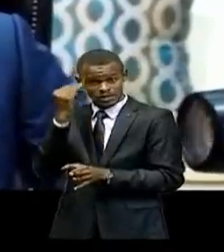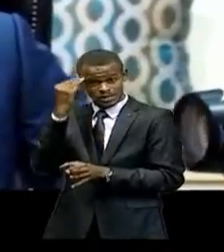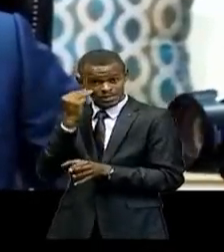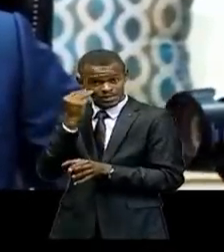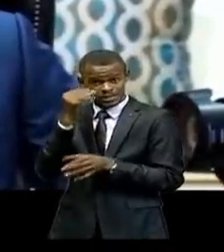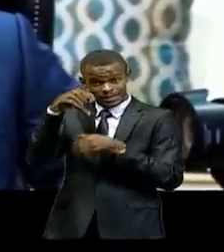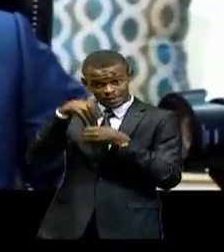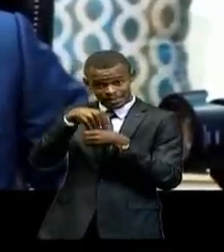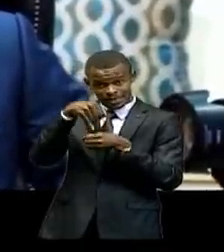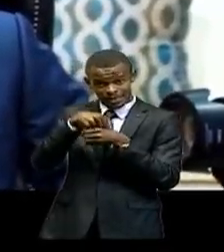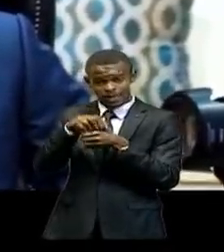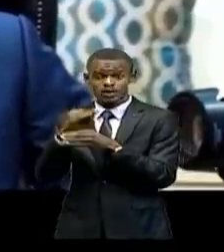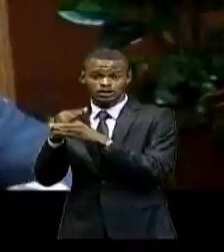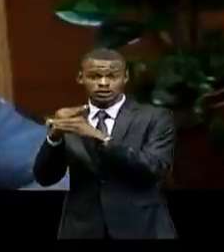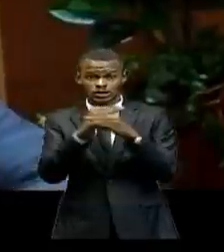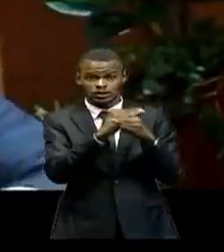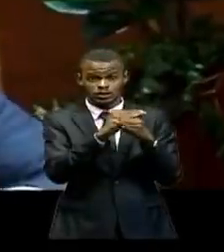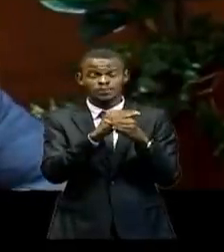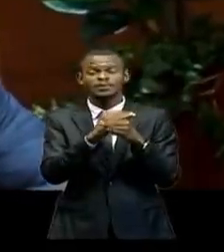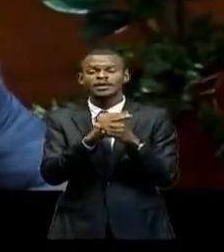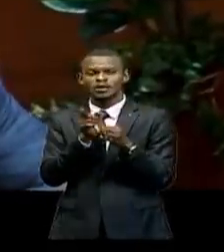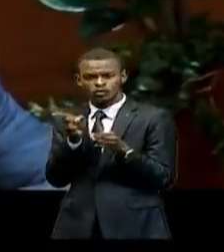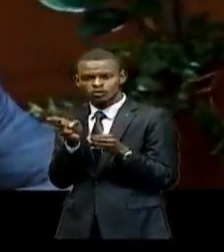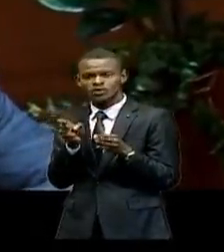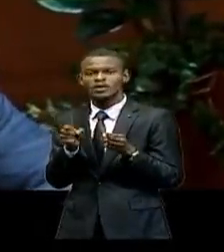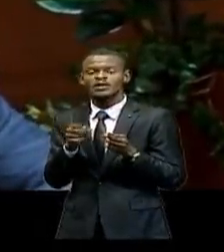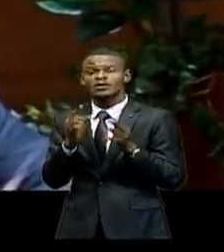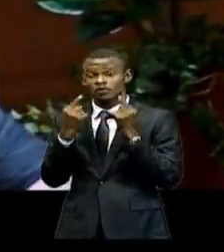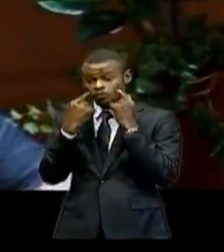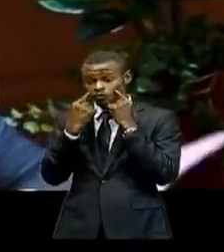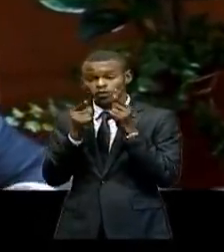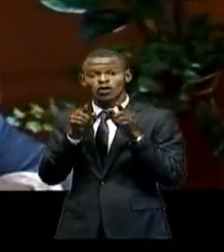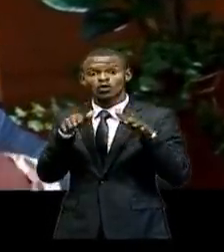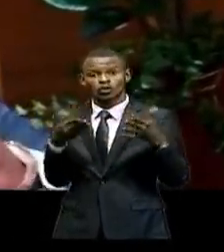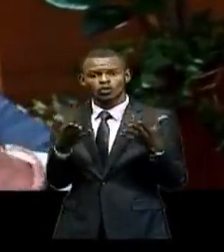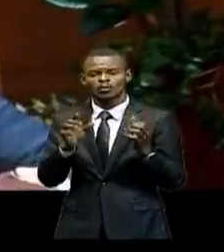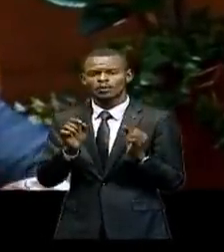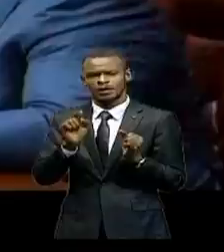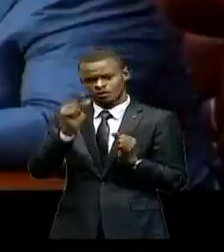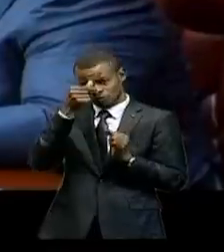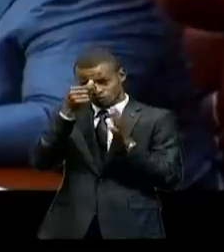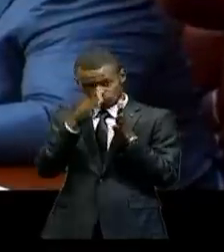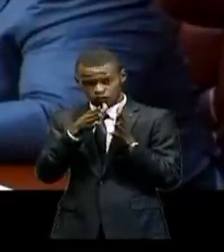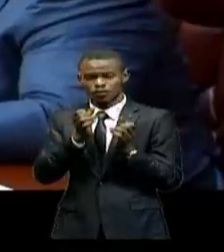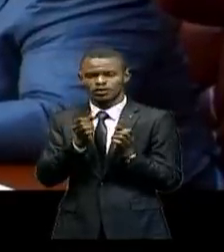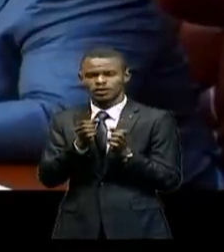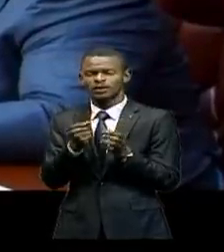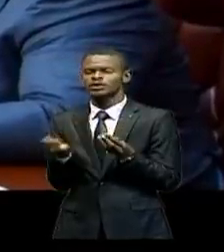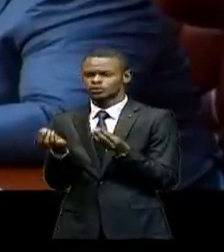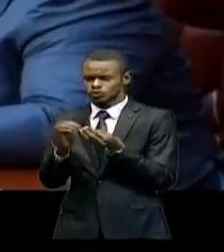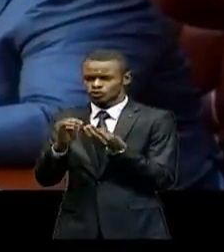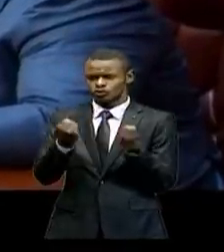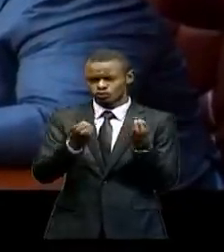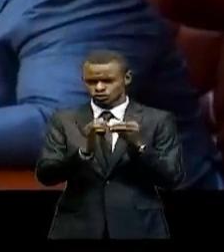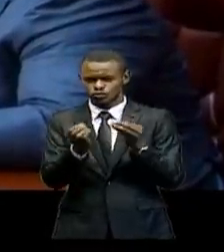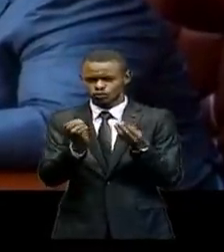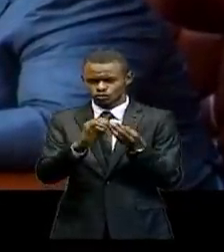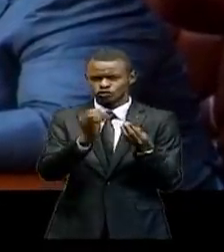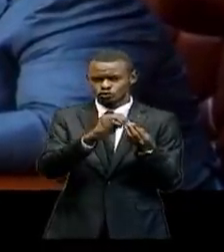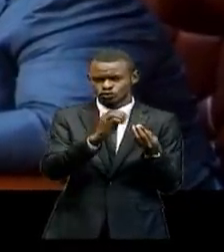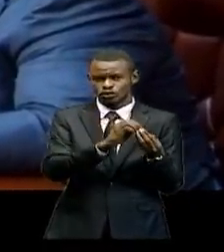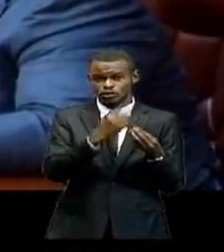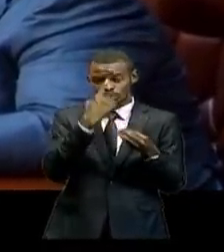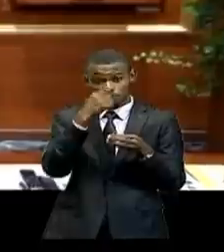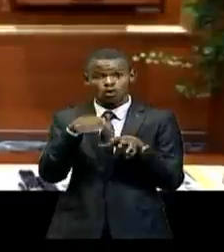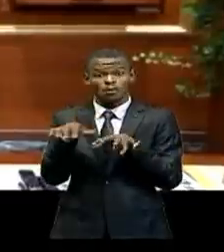de s'assurer que le gouverneur de province contribue de manière efficace dans la mise en œuvre du dit programme. Il